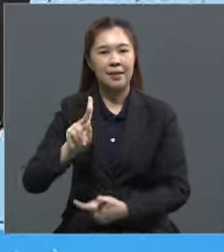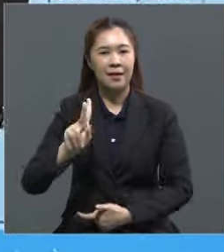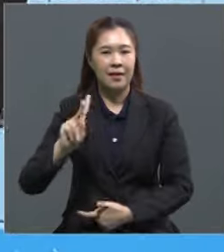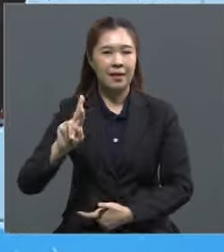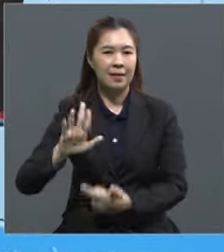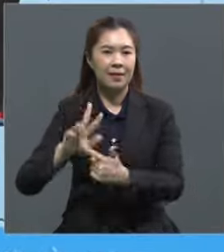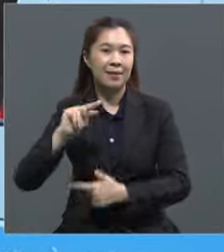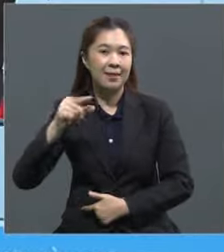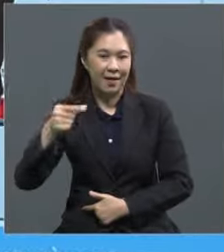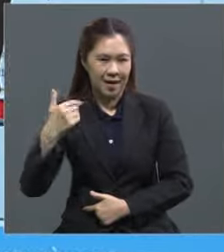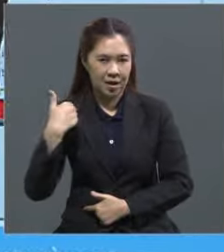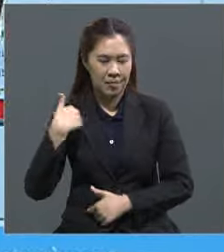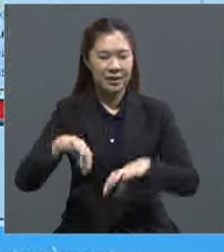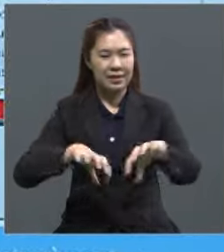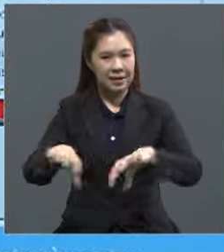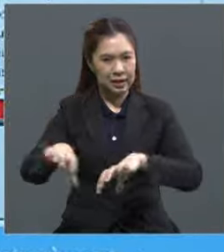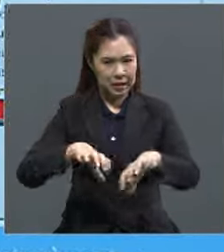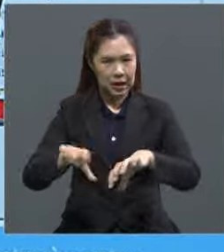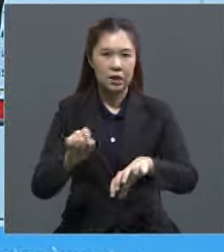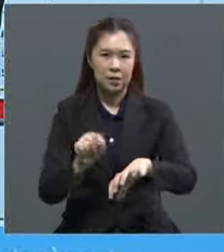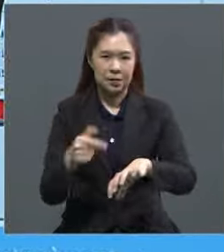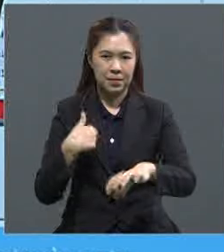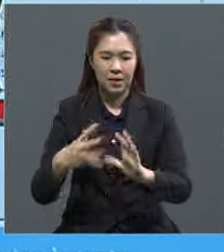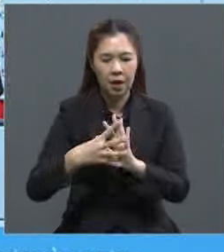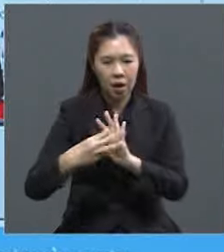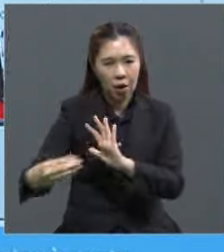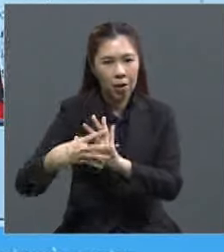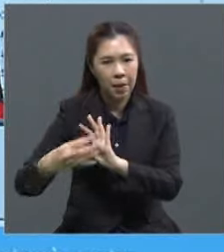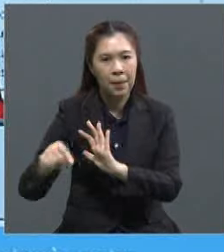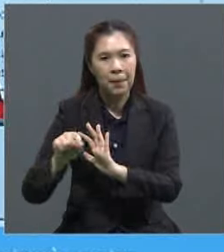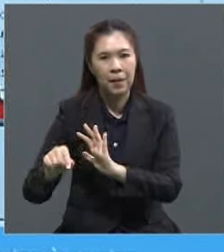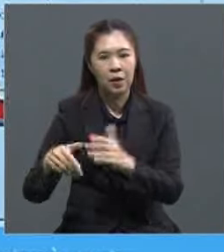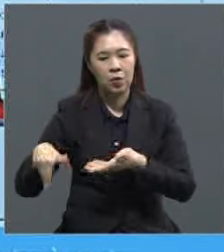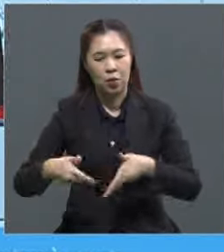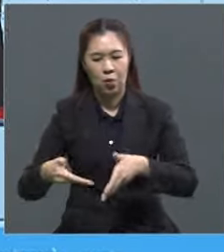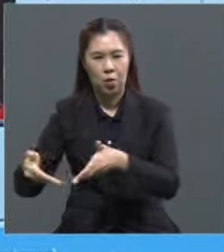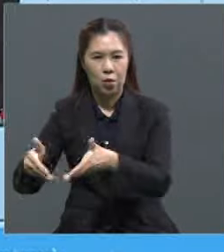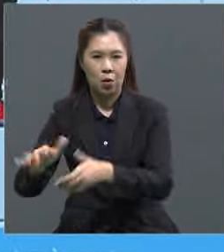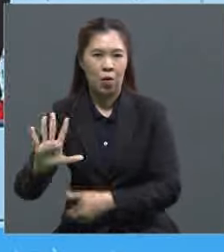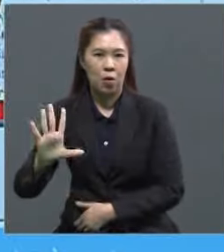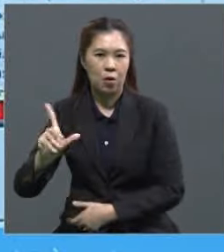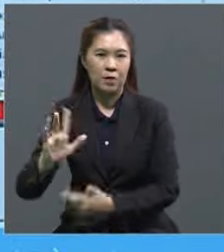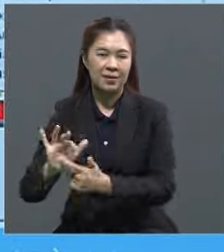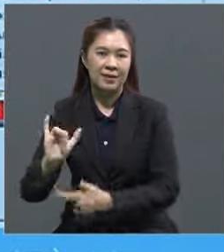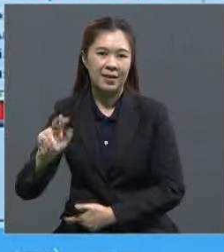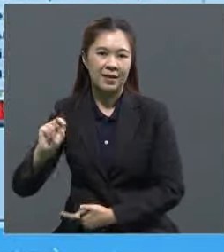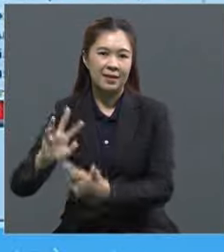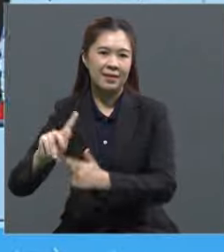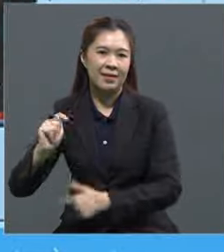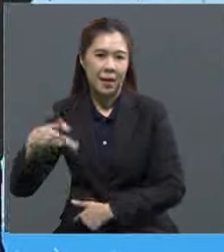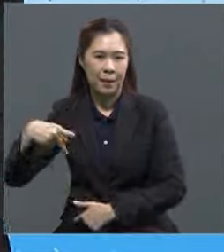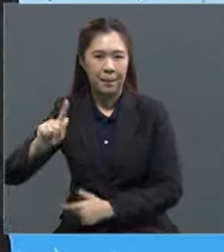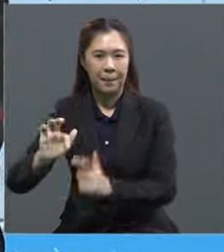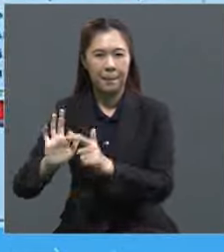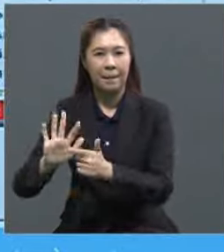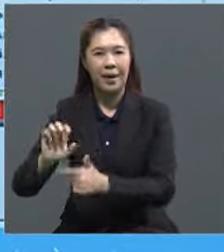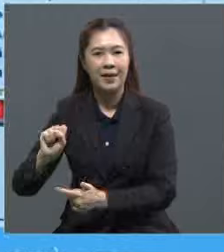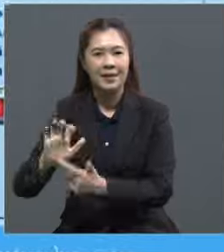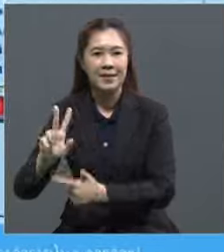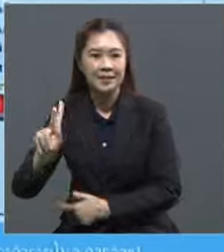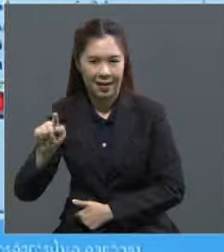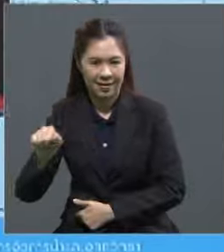ตรงนี้เนี่ยก็จะมีการบริหารจัดการส่วนหนึ่งก็จะระบายไปทางคลองชัยนาทป่าศักดิ์นะครับทขณะนี้ก็จะระบายไปทาง